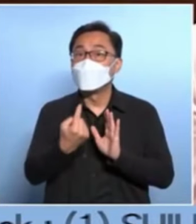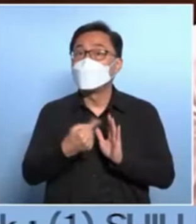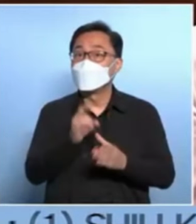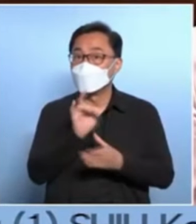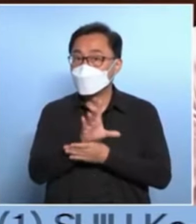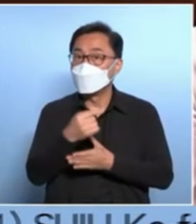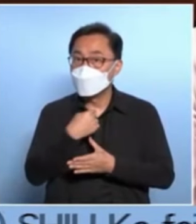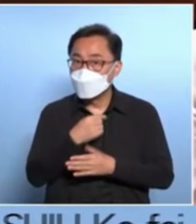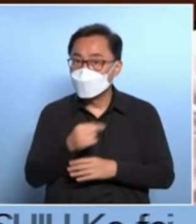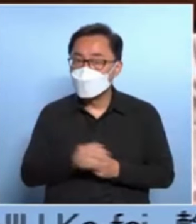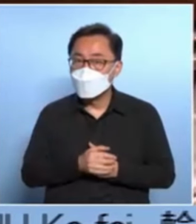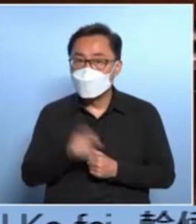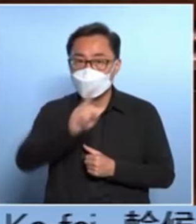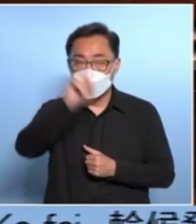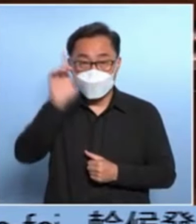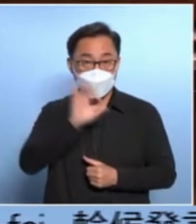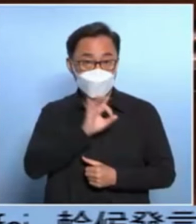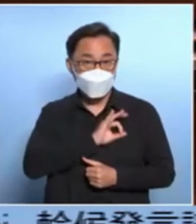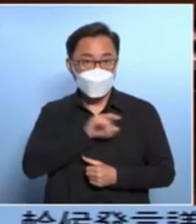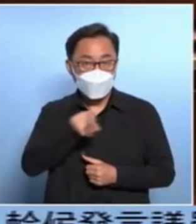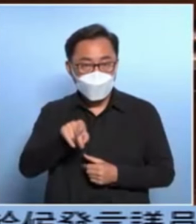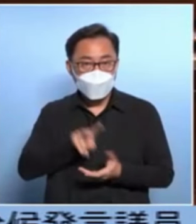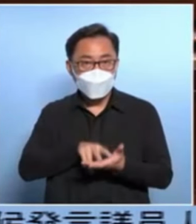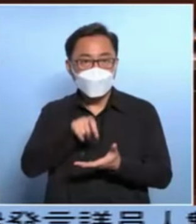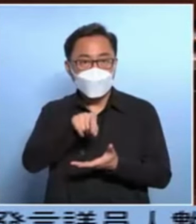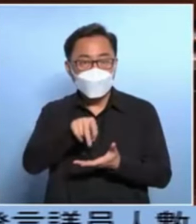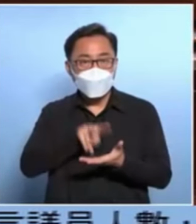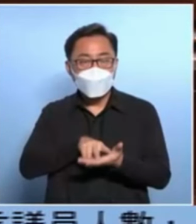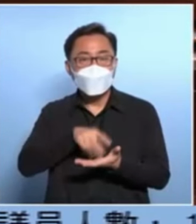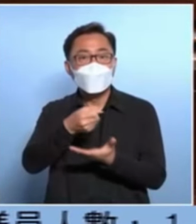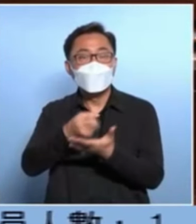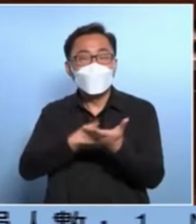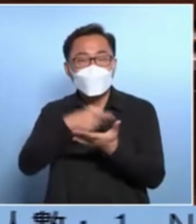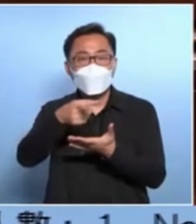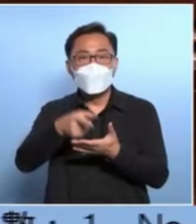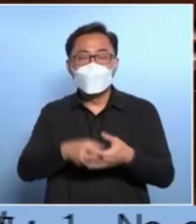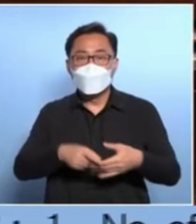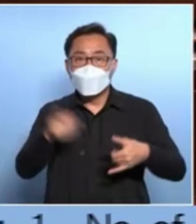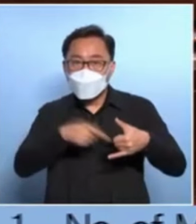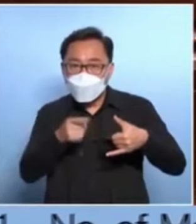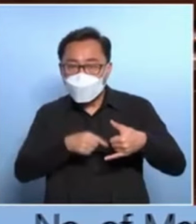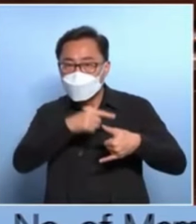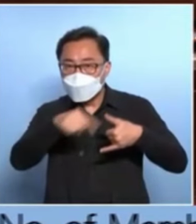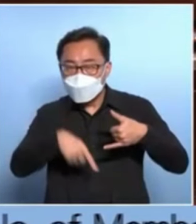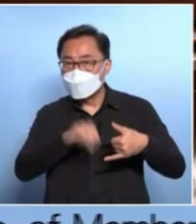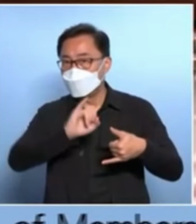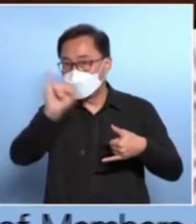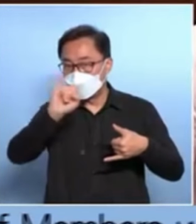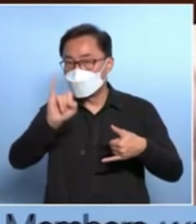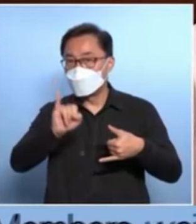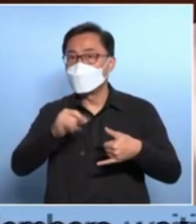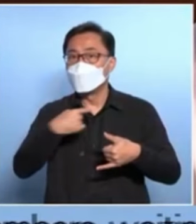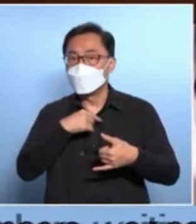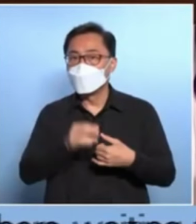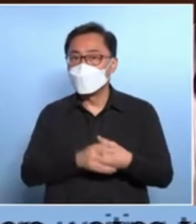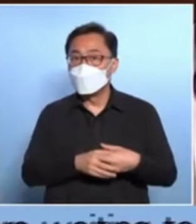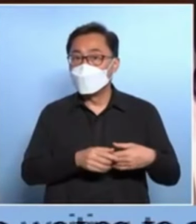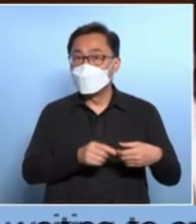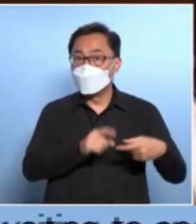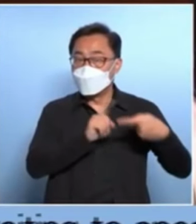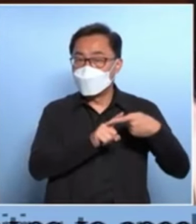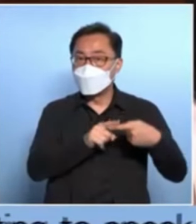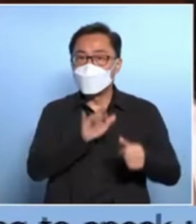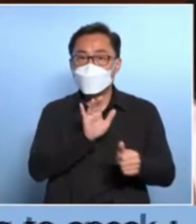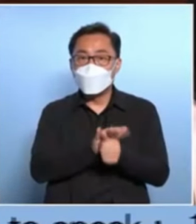團體亦都提出了應該立法全面禁止體罰，這些呢其實都是應該要去做的。我逐樣講，沒有保護罪其